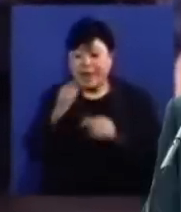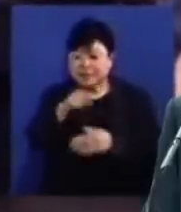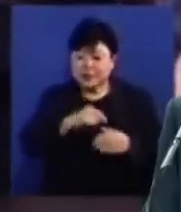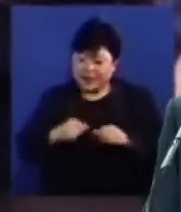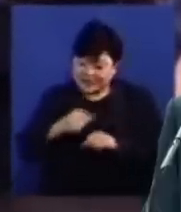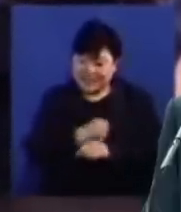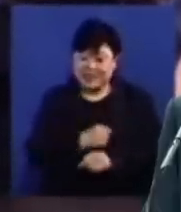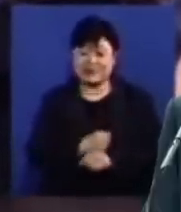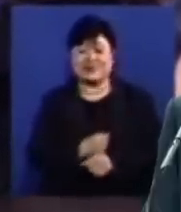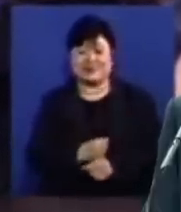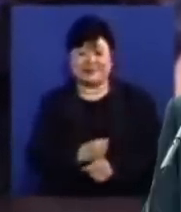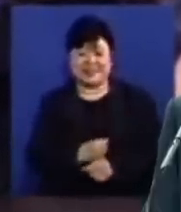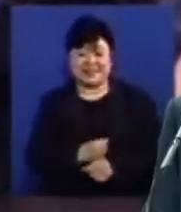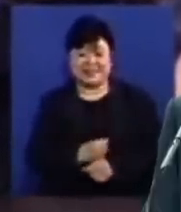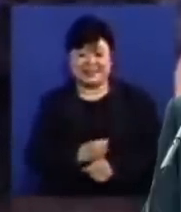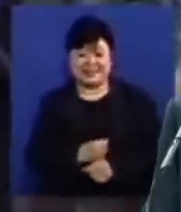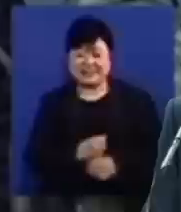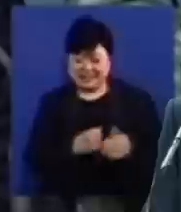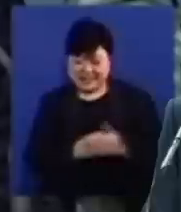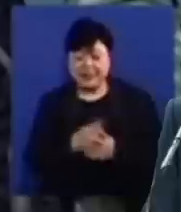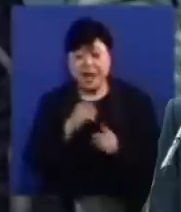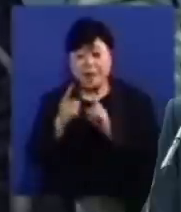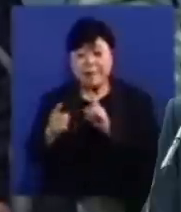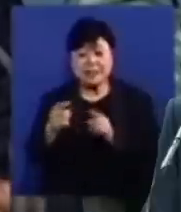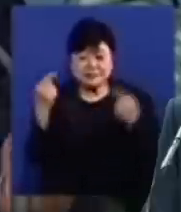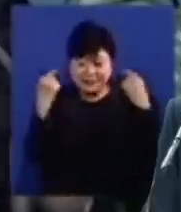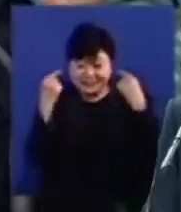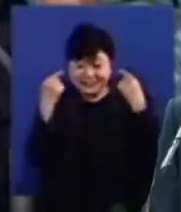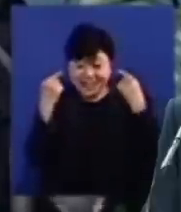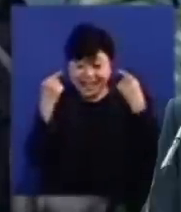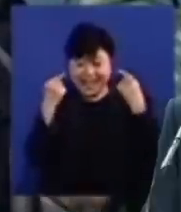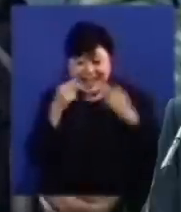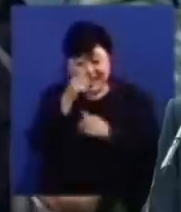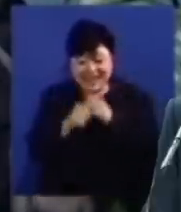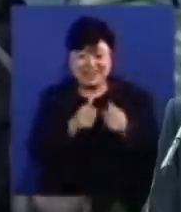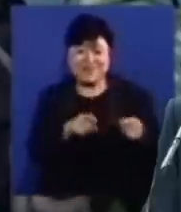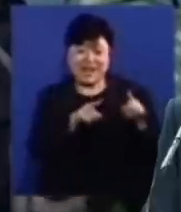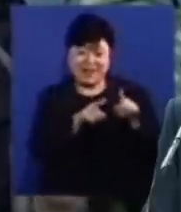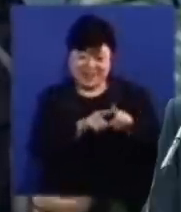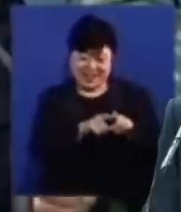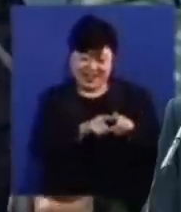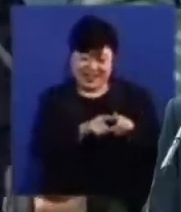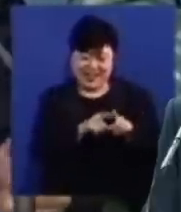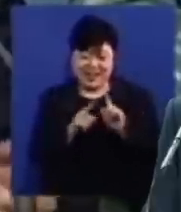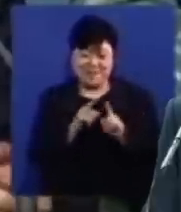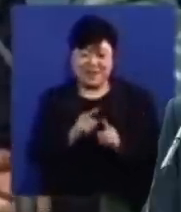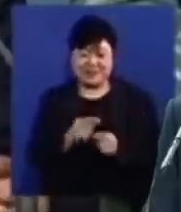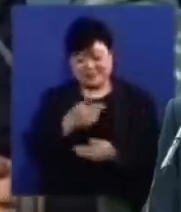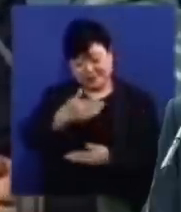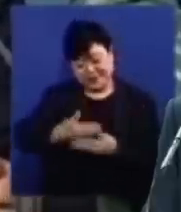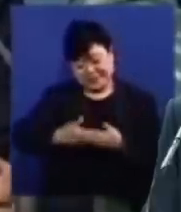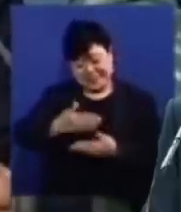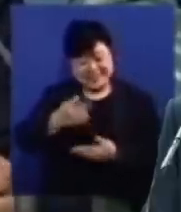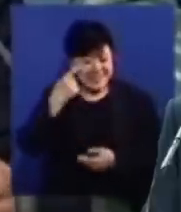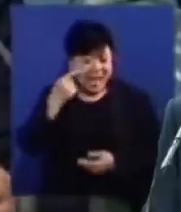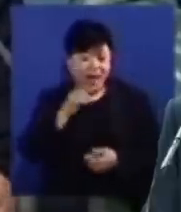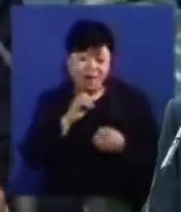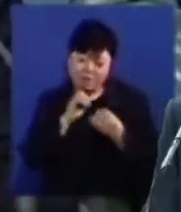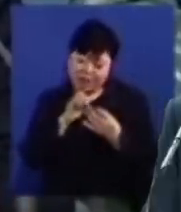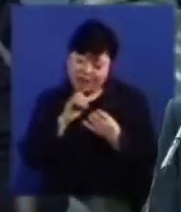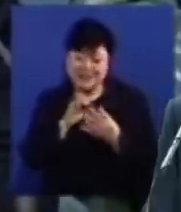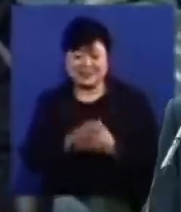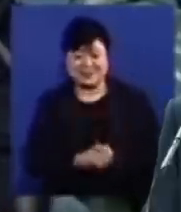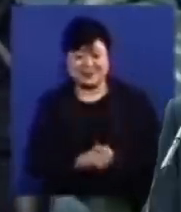속에 역사하는 것입니다. 네. 그러므로 말씀 드릴 때도 언제나 하나님과 같이 말씀에서 교제한다고 생각하고 말씀을